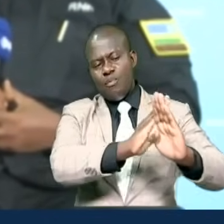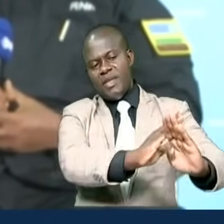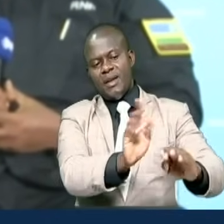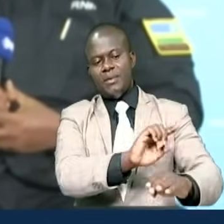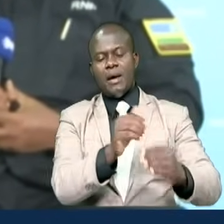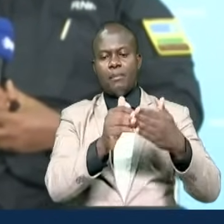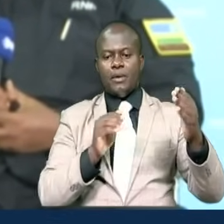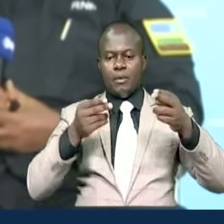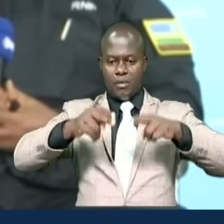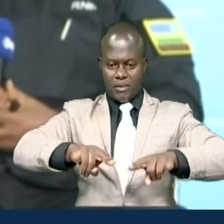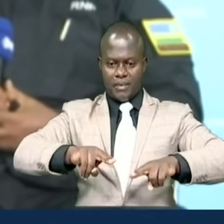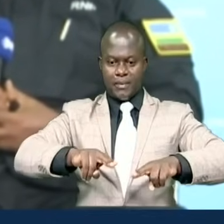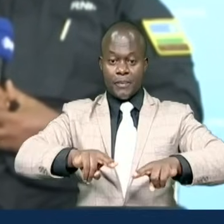kuko